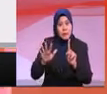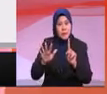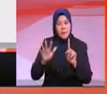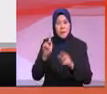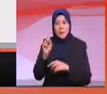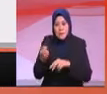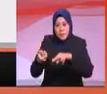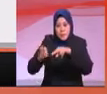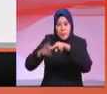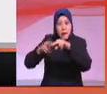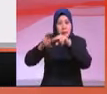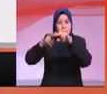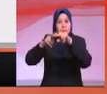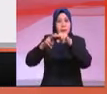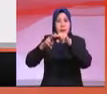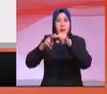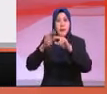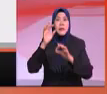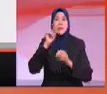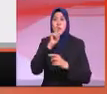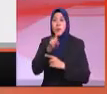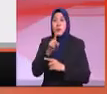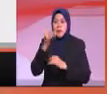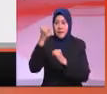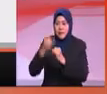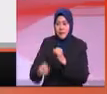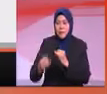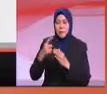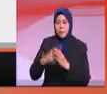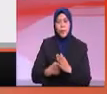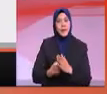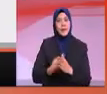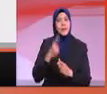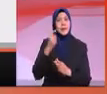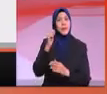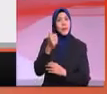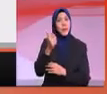semakin meningkat, sepatutnya kalau akhir bulan